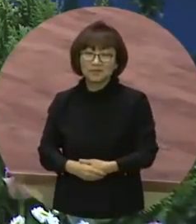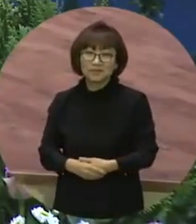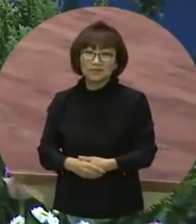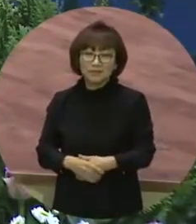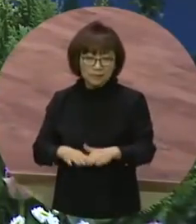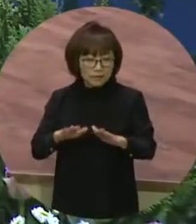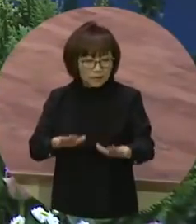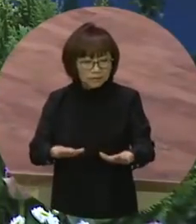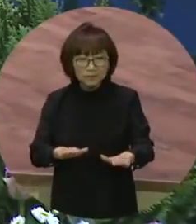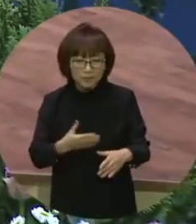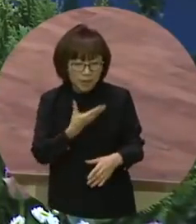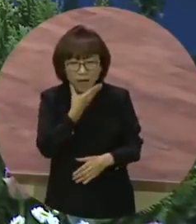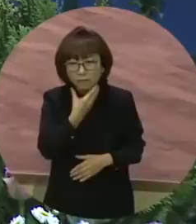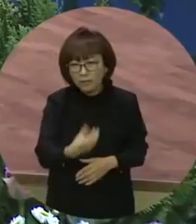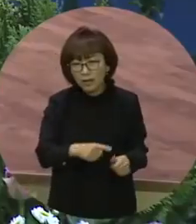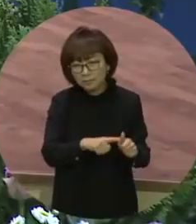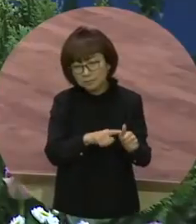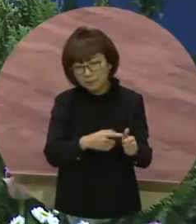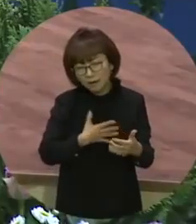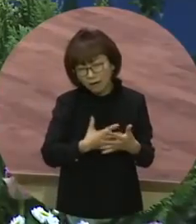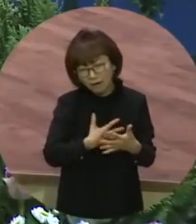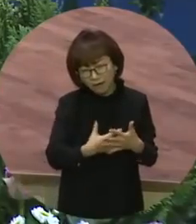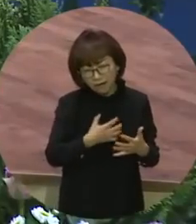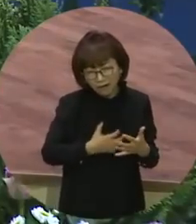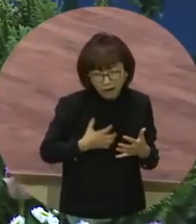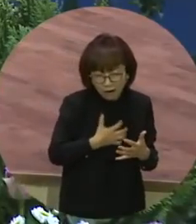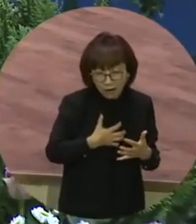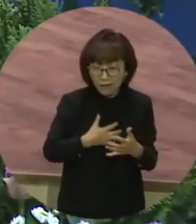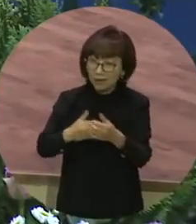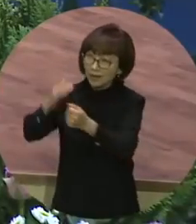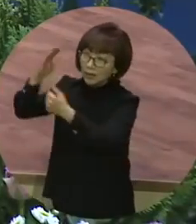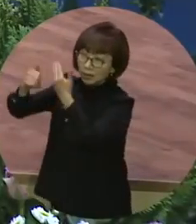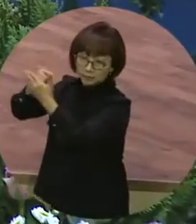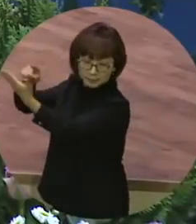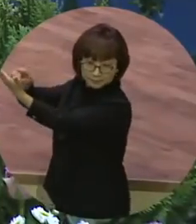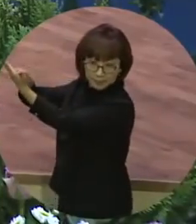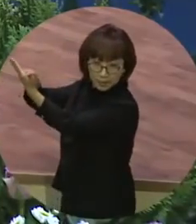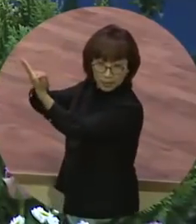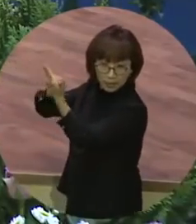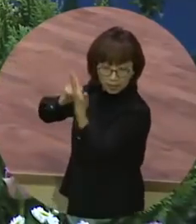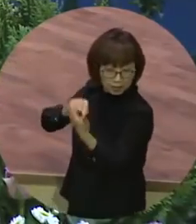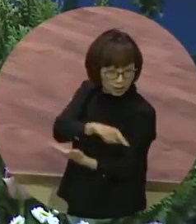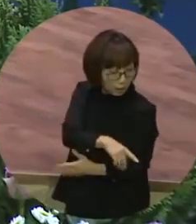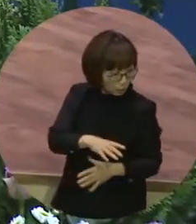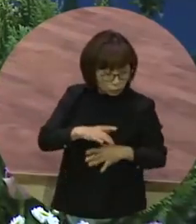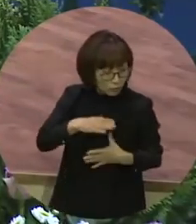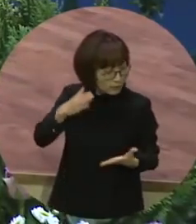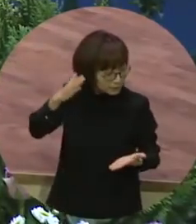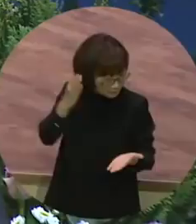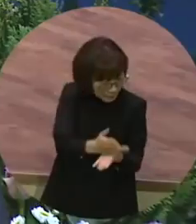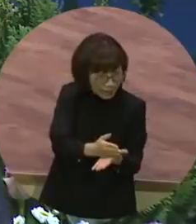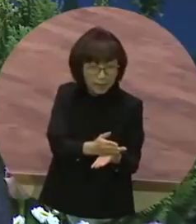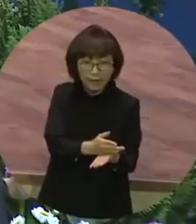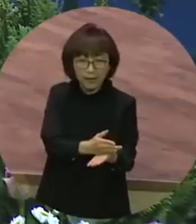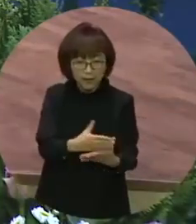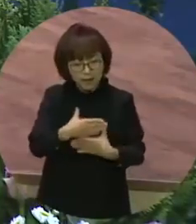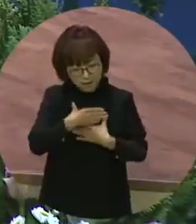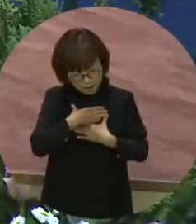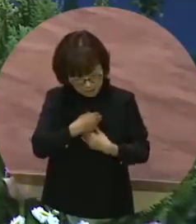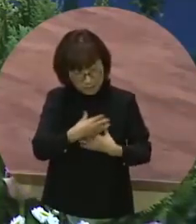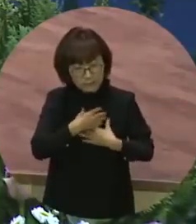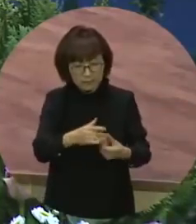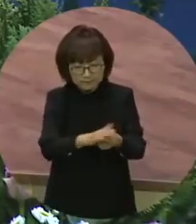속에 사로잡혀 있던 이 아브라함에게 나타나셔서 두려워하지 말라라고 아브라함을 먼저